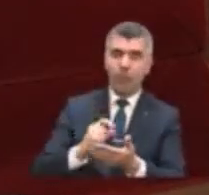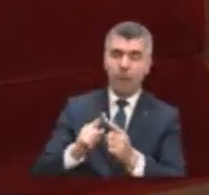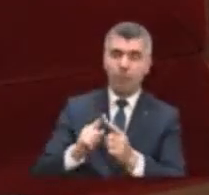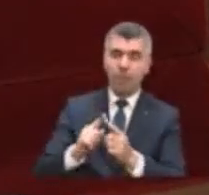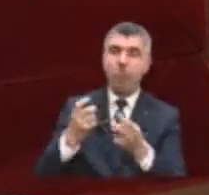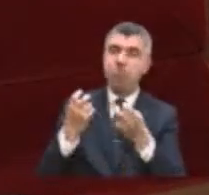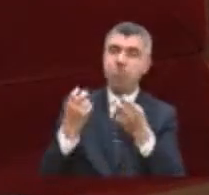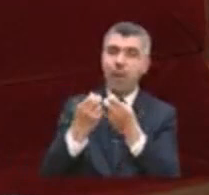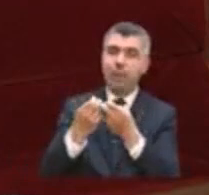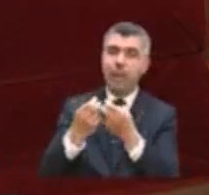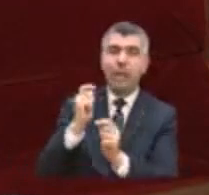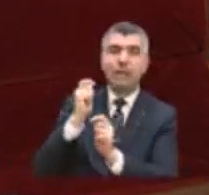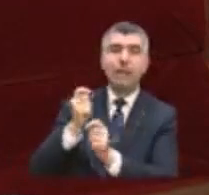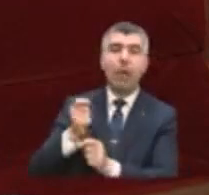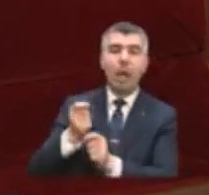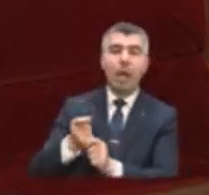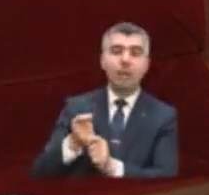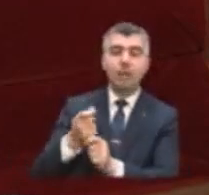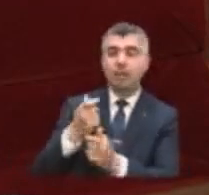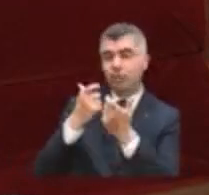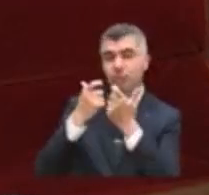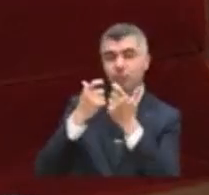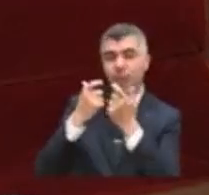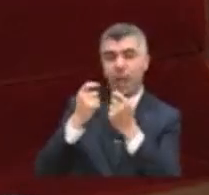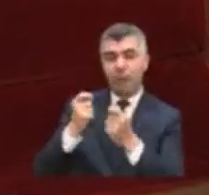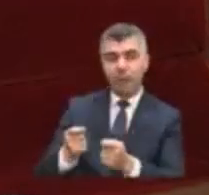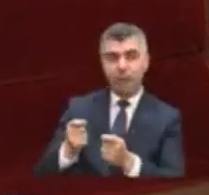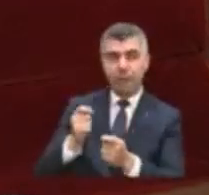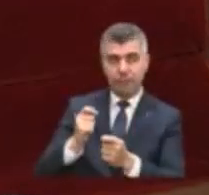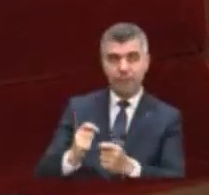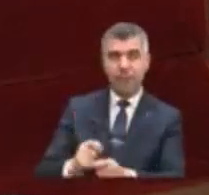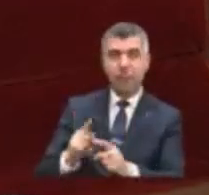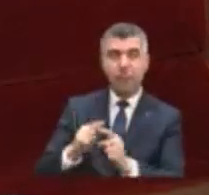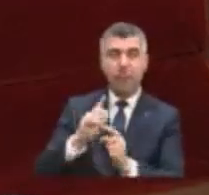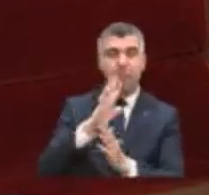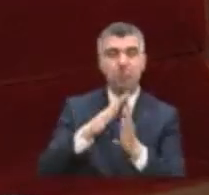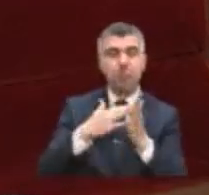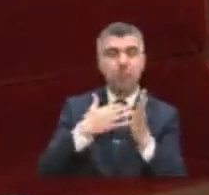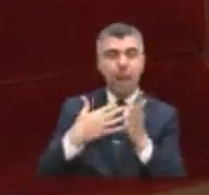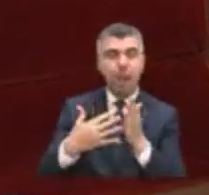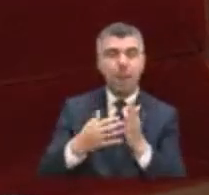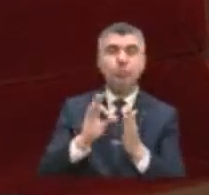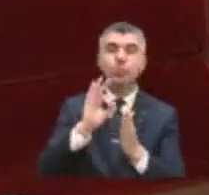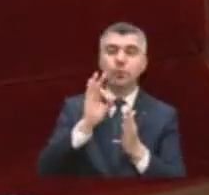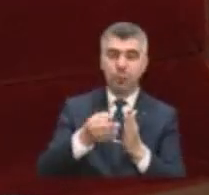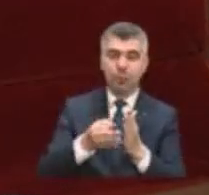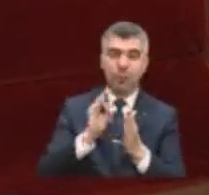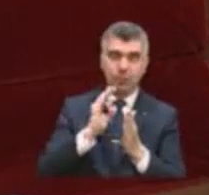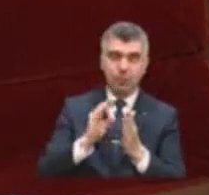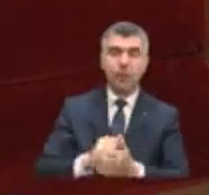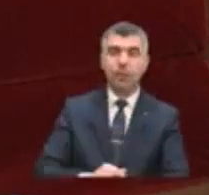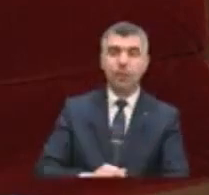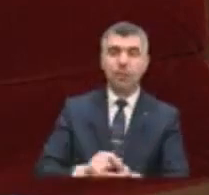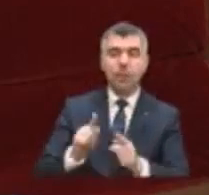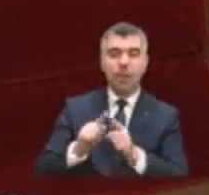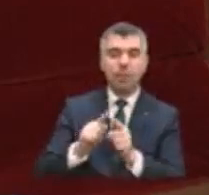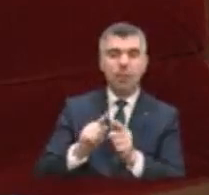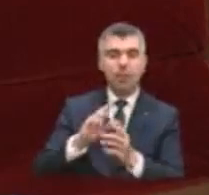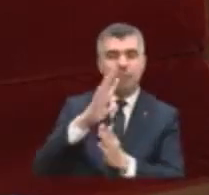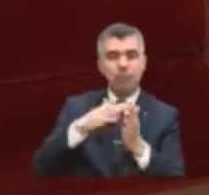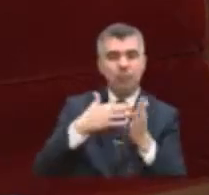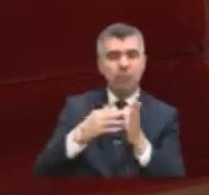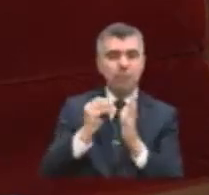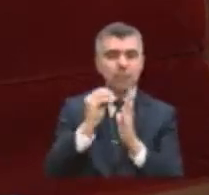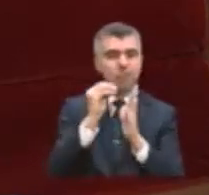تاونات تتبين بان اذا كان واحد البرنامج طموح اللي هو مسطر خلال